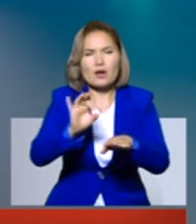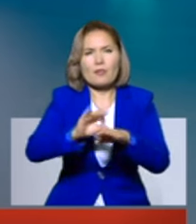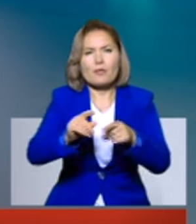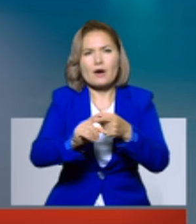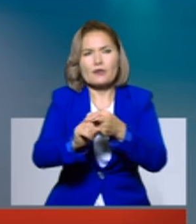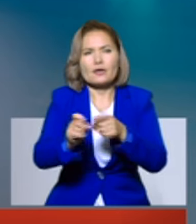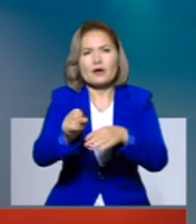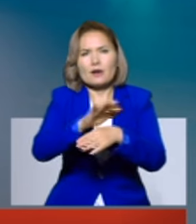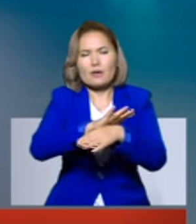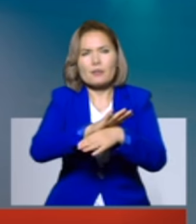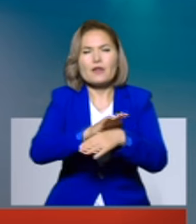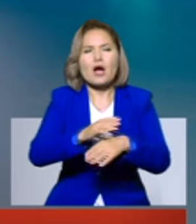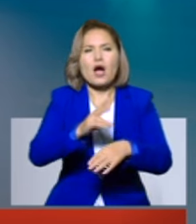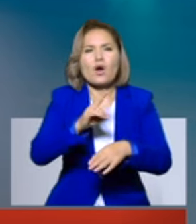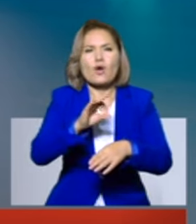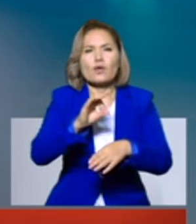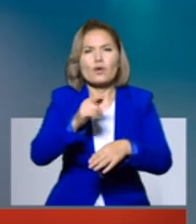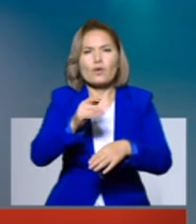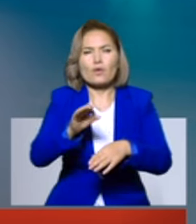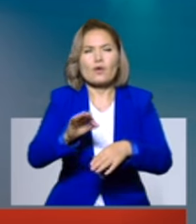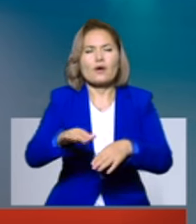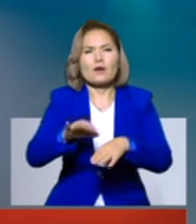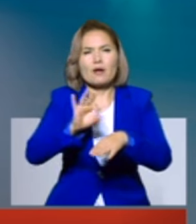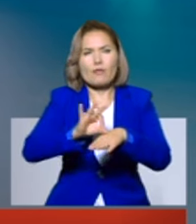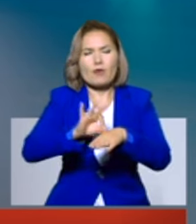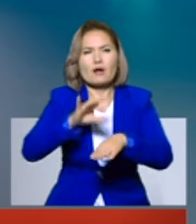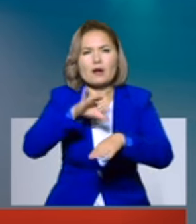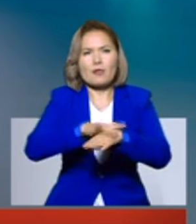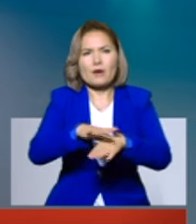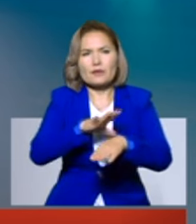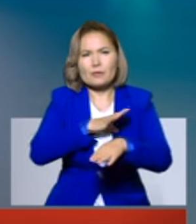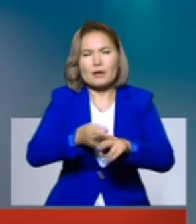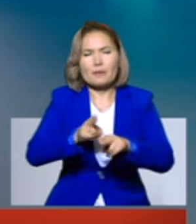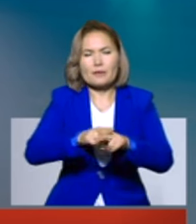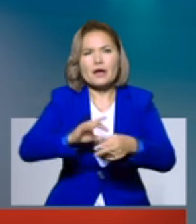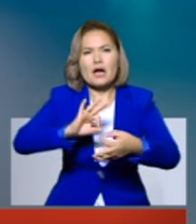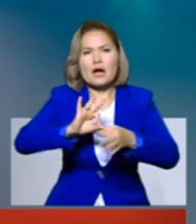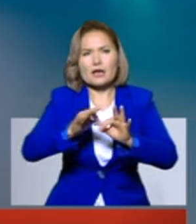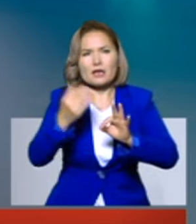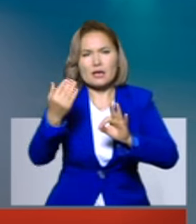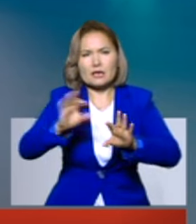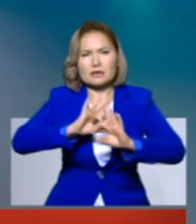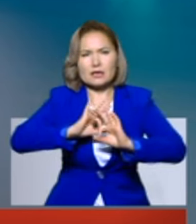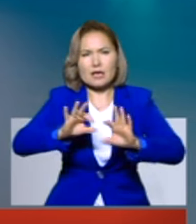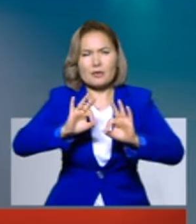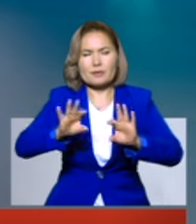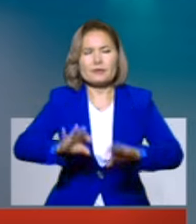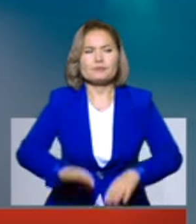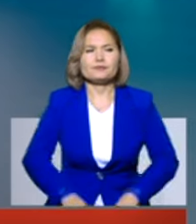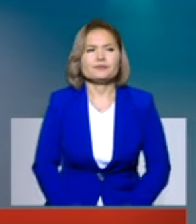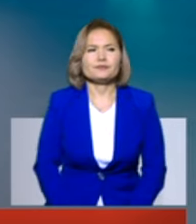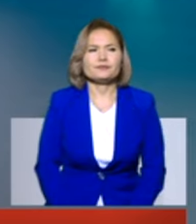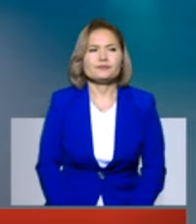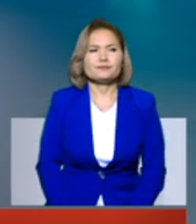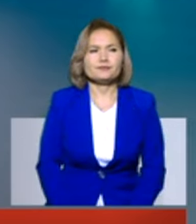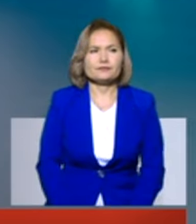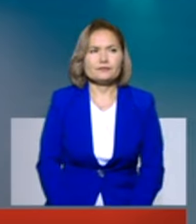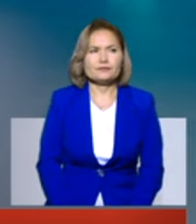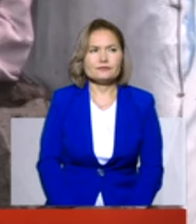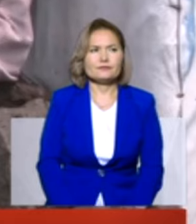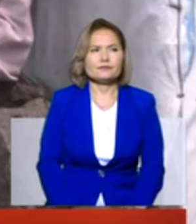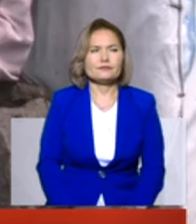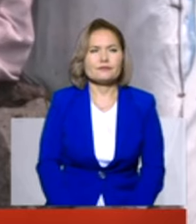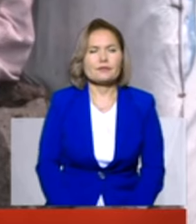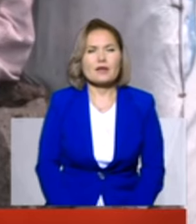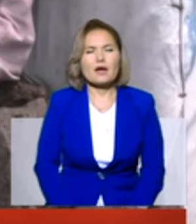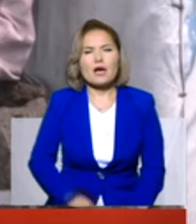түрі алғаш рет Конгода тіркеліп, құрлықтың бірнеше елінен анықталған. Тақырыпты Арай Төлегенқызы жалғастырады.